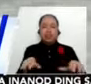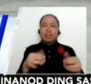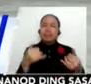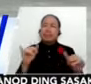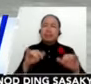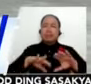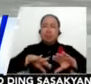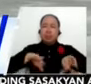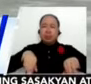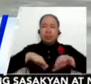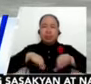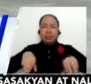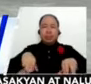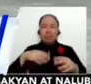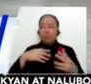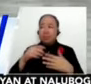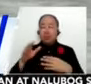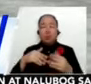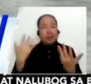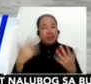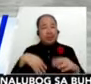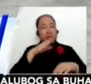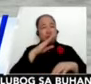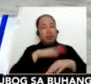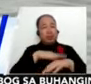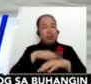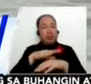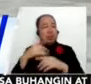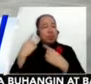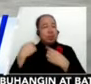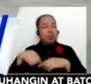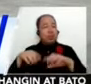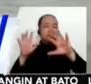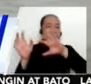kahit ipinagbabawal kapag may malakas na bagyo.